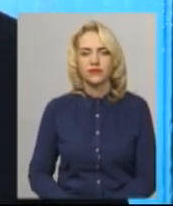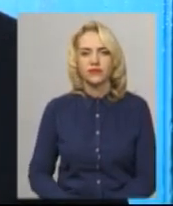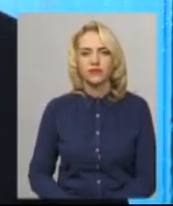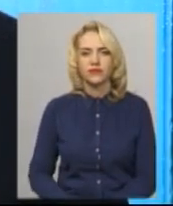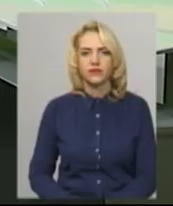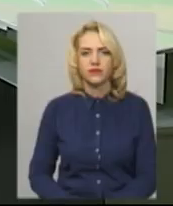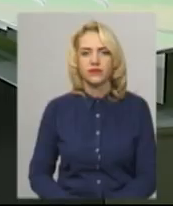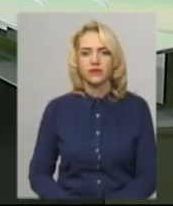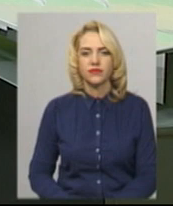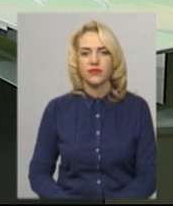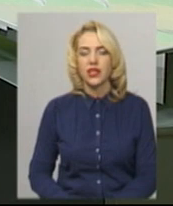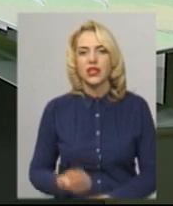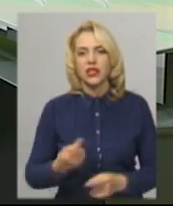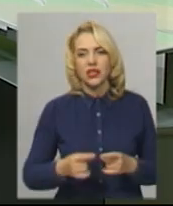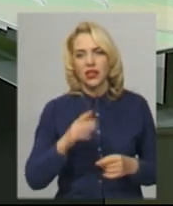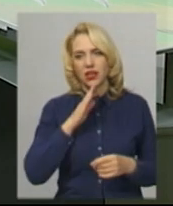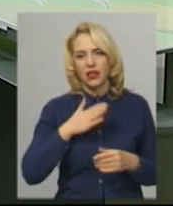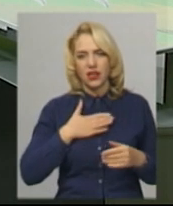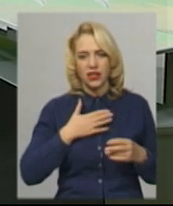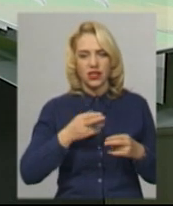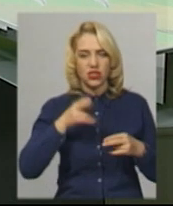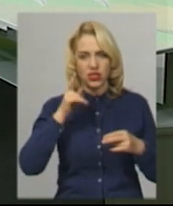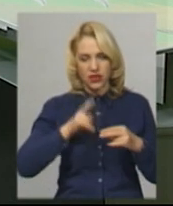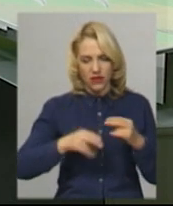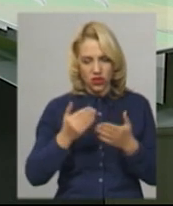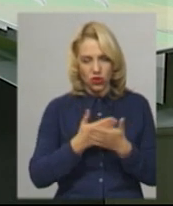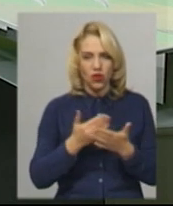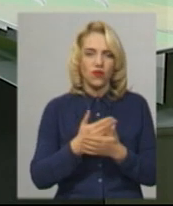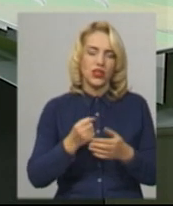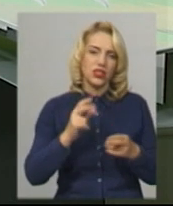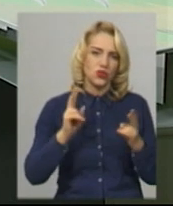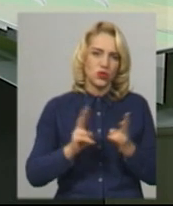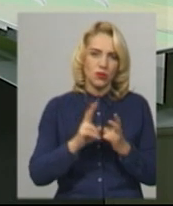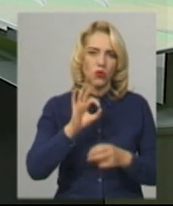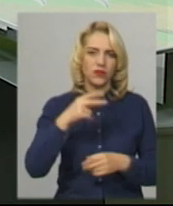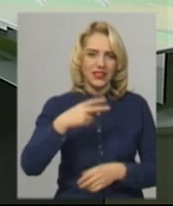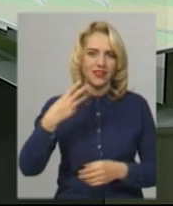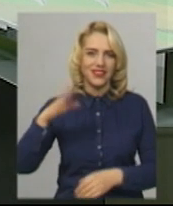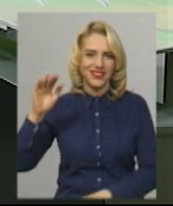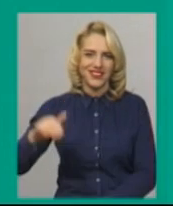Хмельницький. Наш випуск на цьому завершено. Зустрінемося о 20:30.